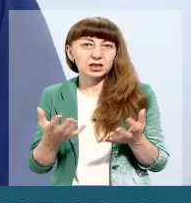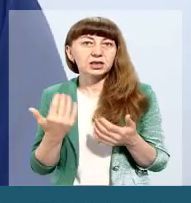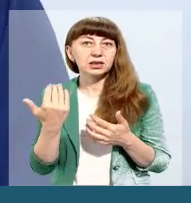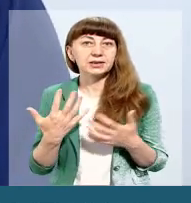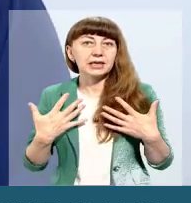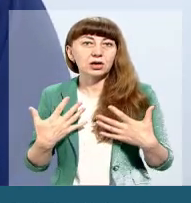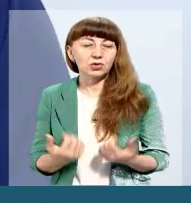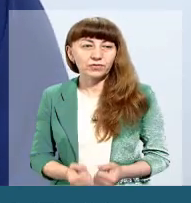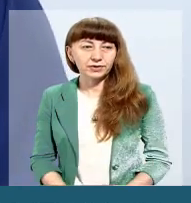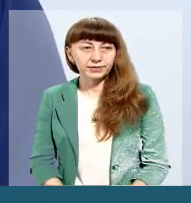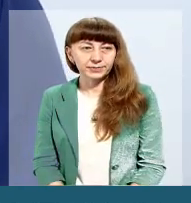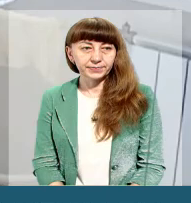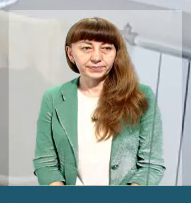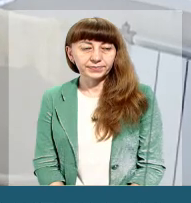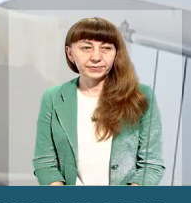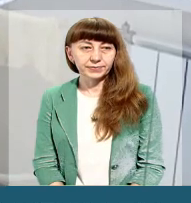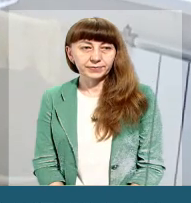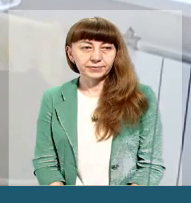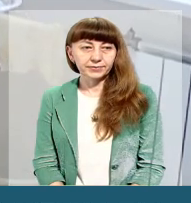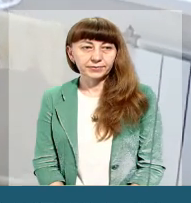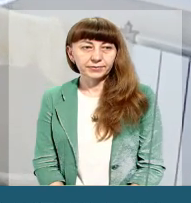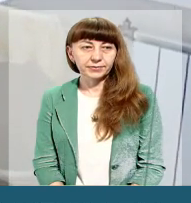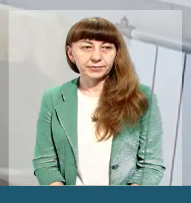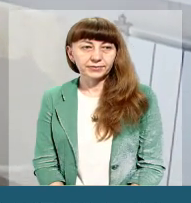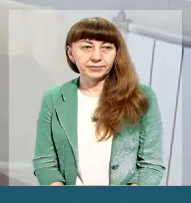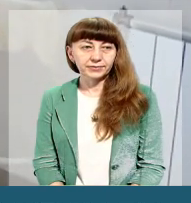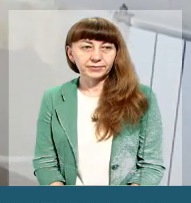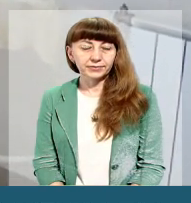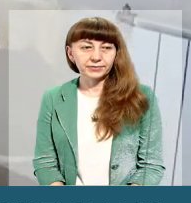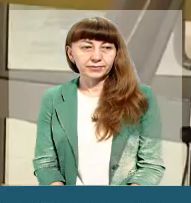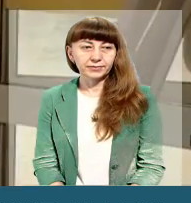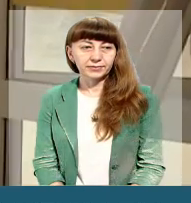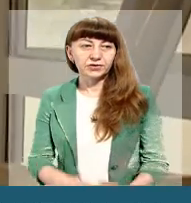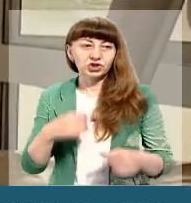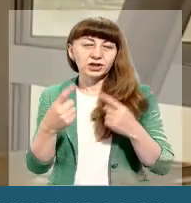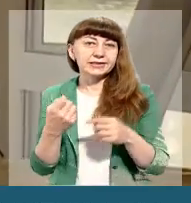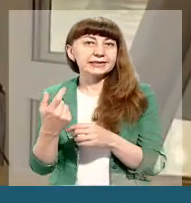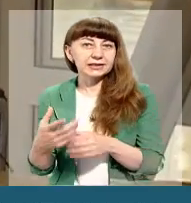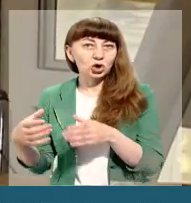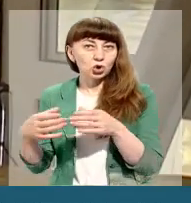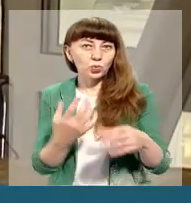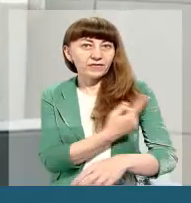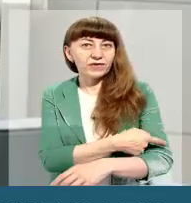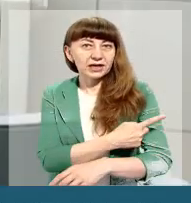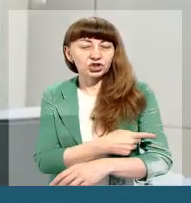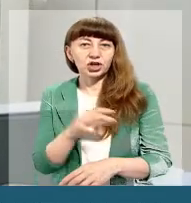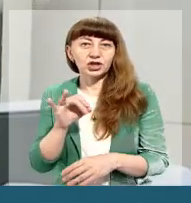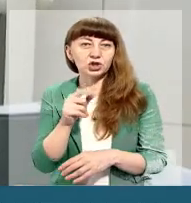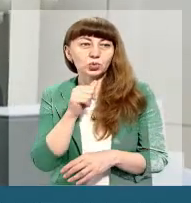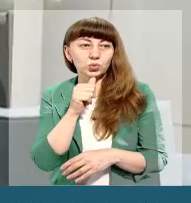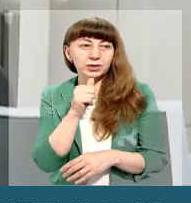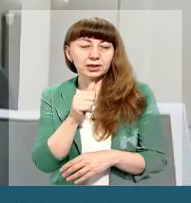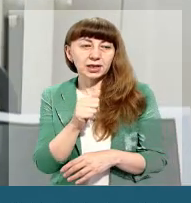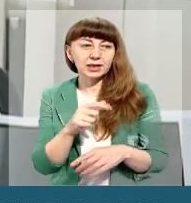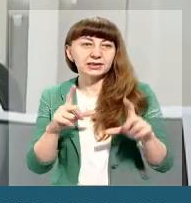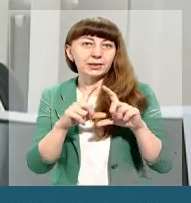емес, жанын да емдей алады. Айтпақша, бірнеше күннен кейін Юрий Юзупчук бастаған бір топ қостанайлық дәрігер біліктіліктерін арттыру үшін